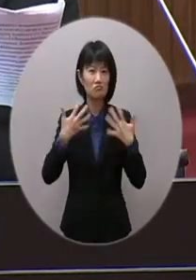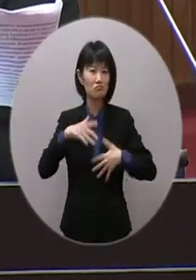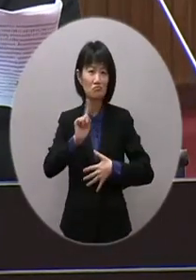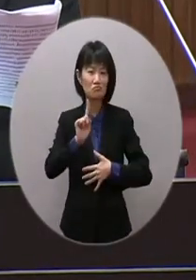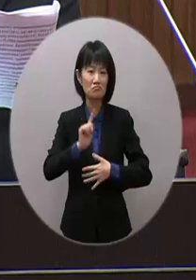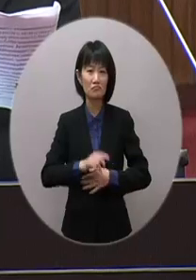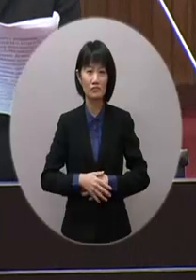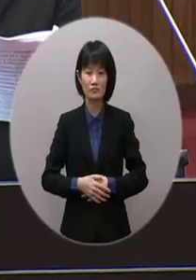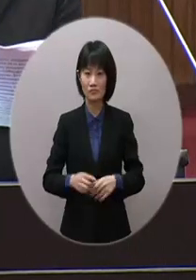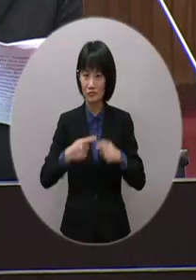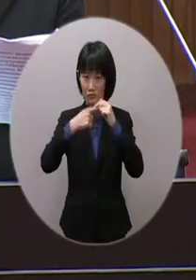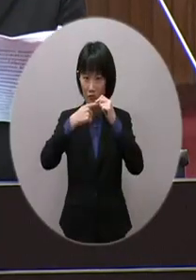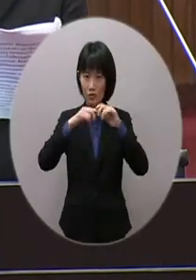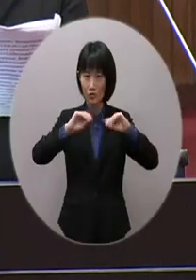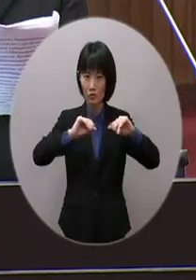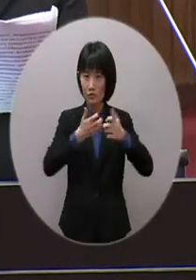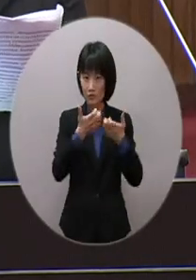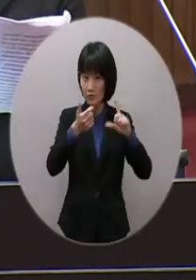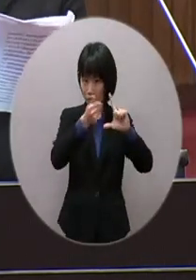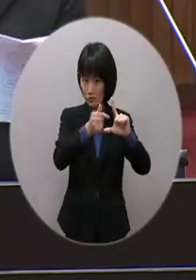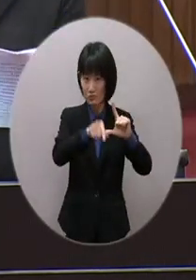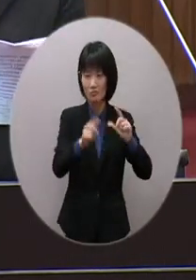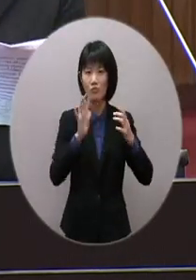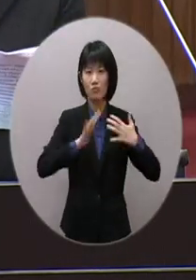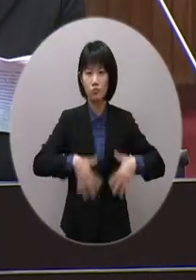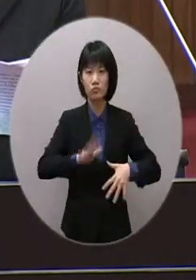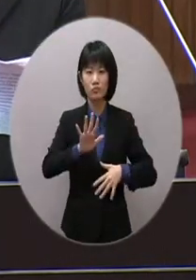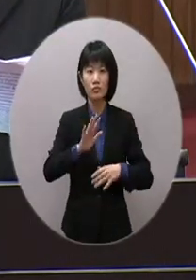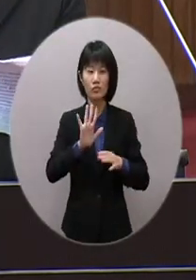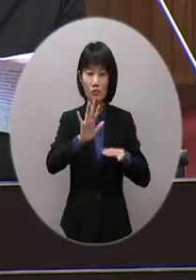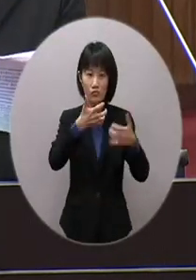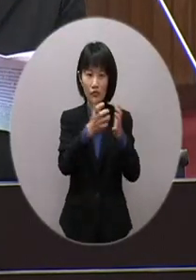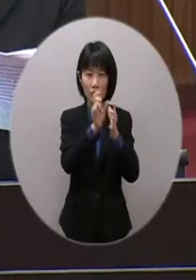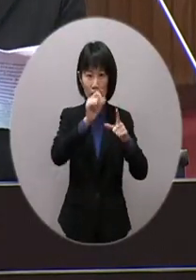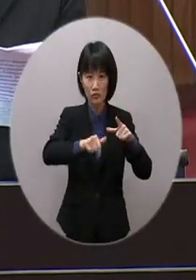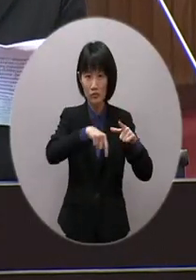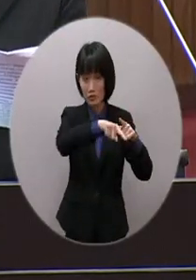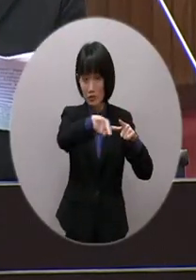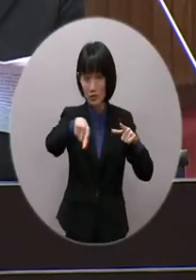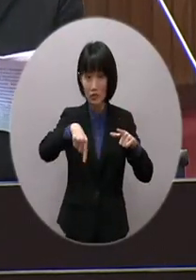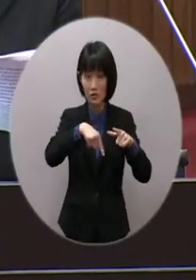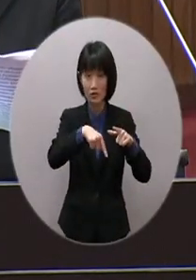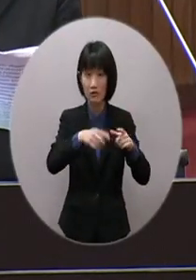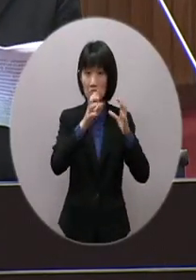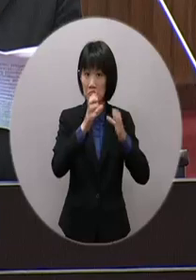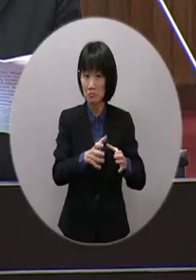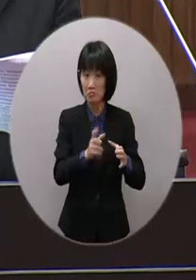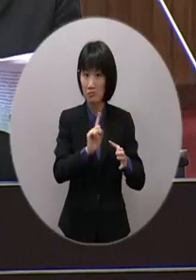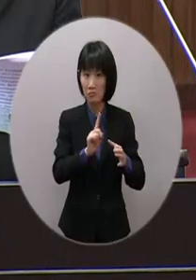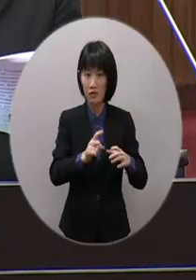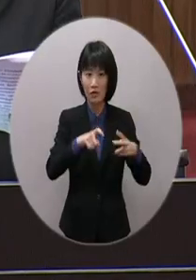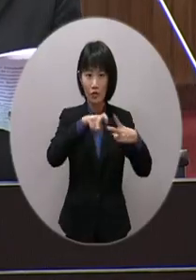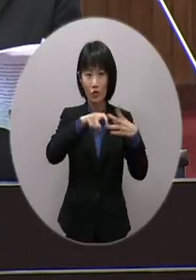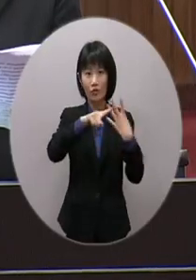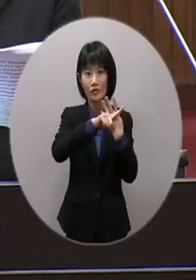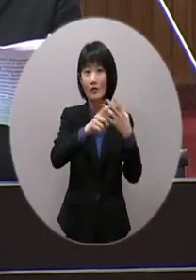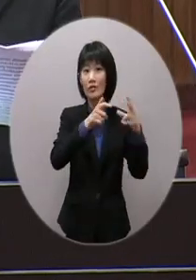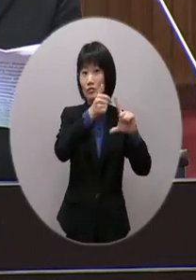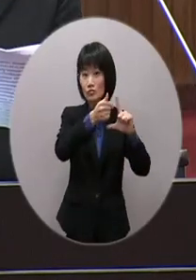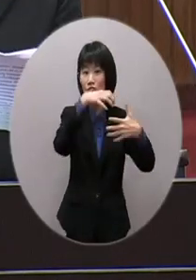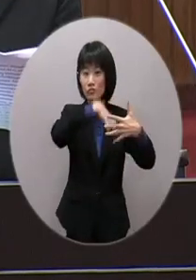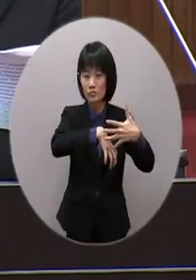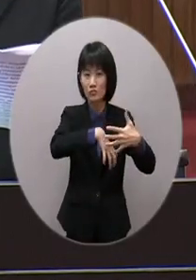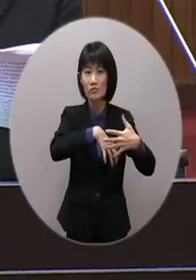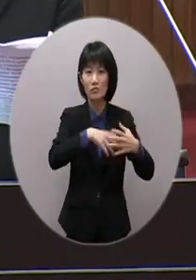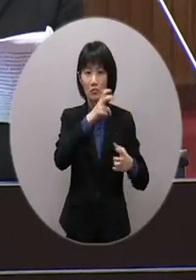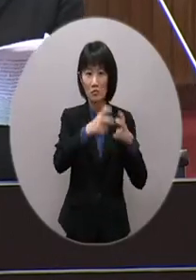是土地分区的问题，就是我们知道有一些公司其实他们是会是设在所谓的工业区，好，可